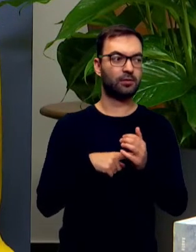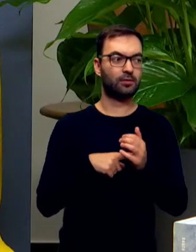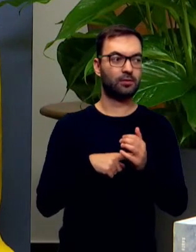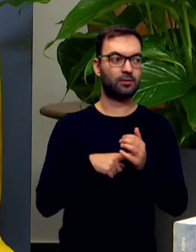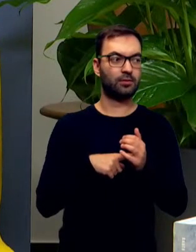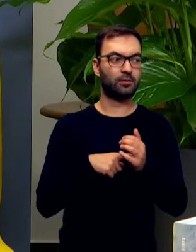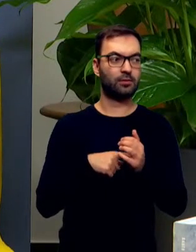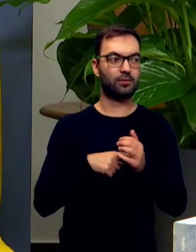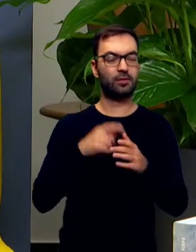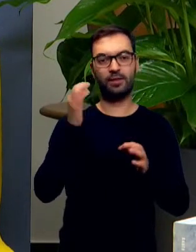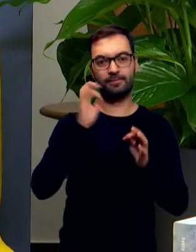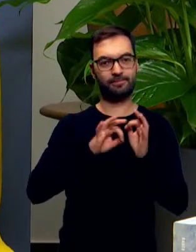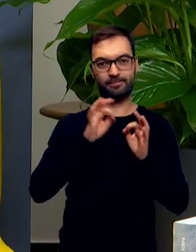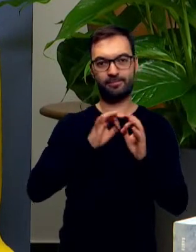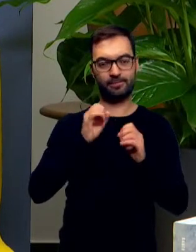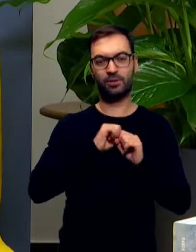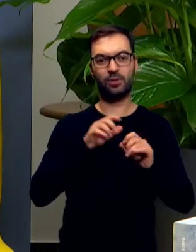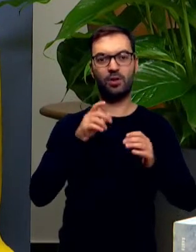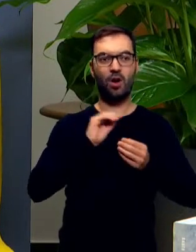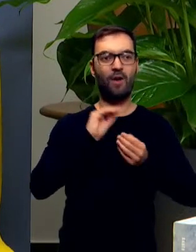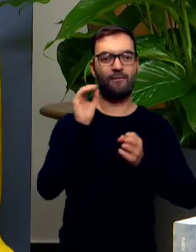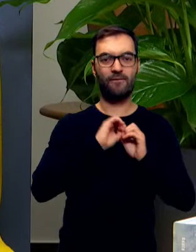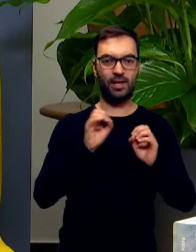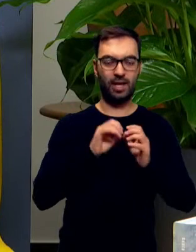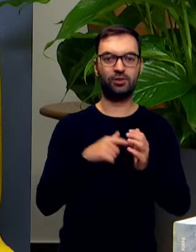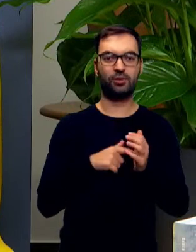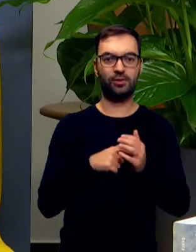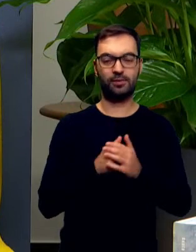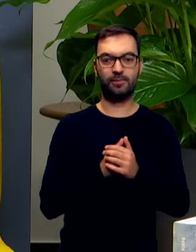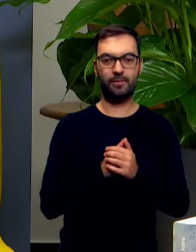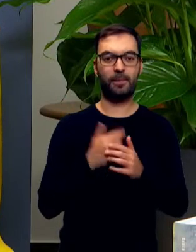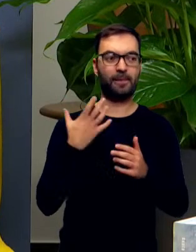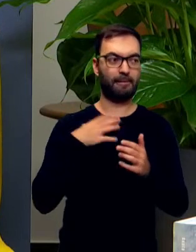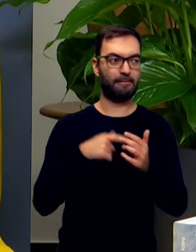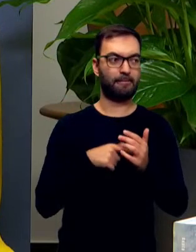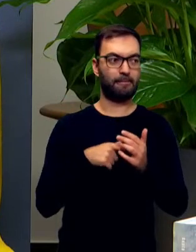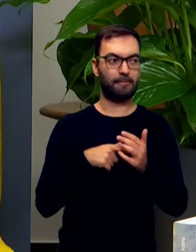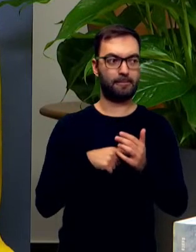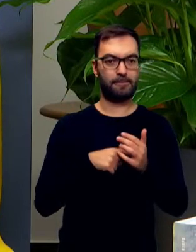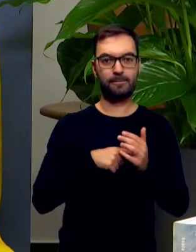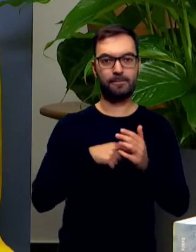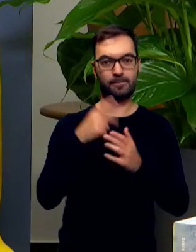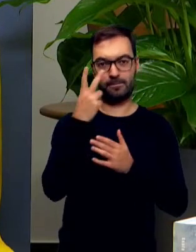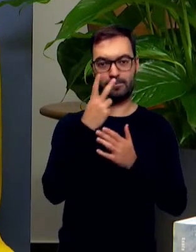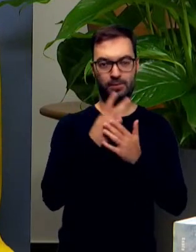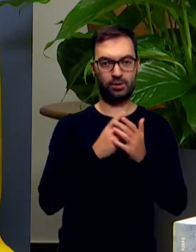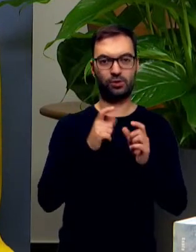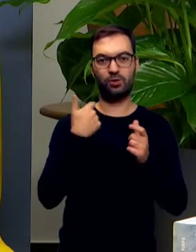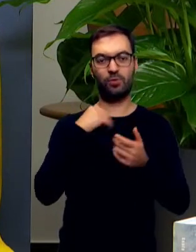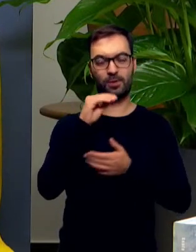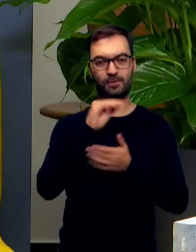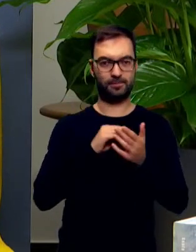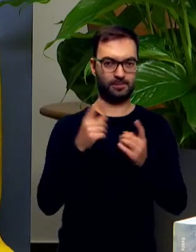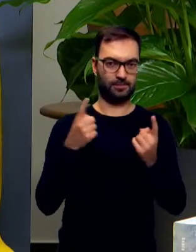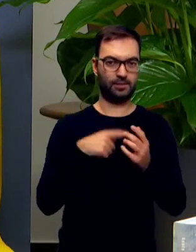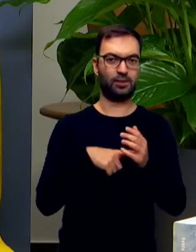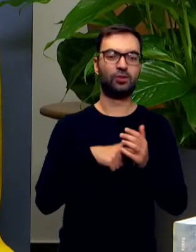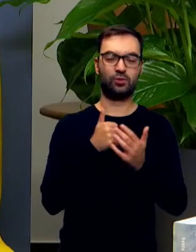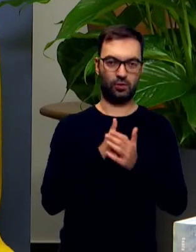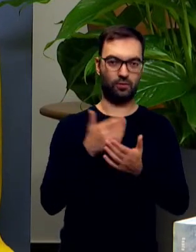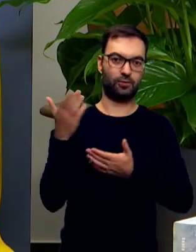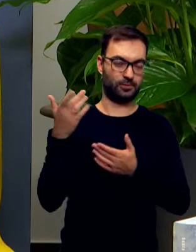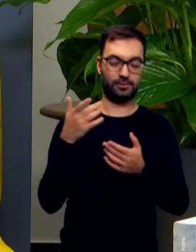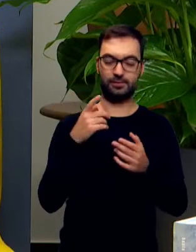no, w najmniejszych szczegółach, myślę, opisane i warto się z tym opisem zapoznać. Po raz kolejny